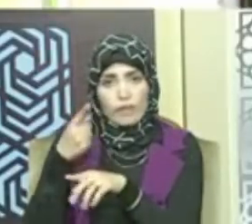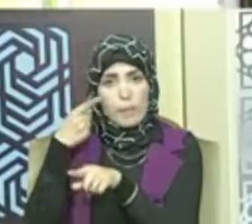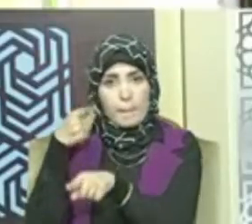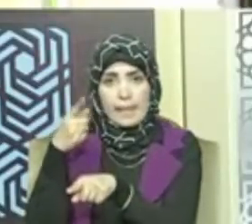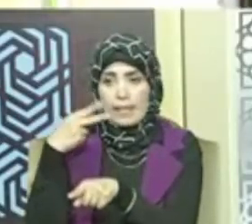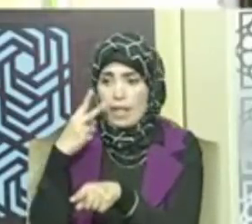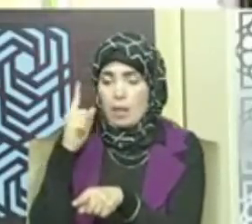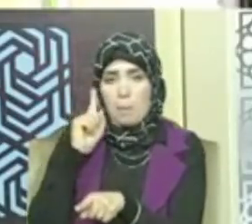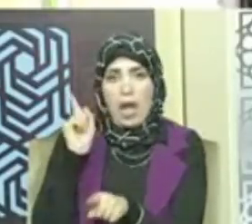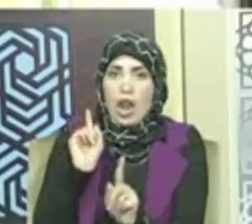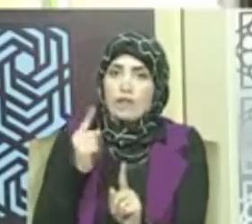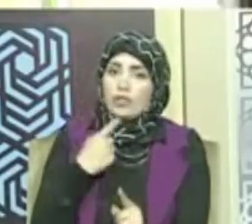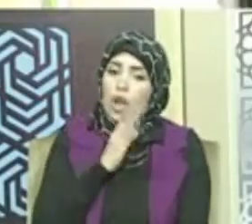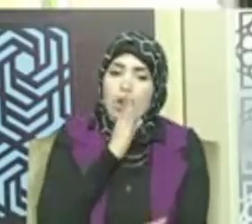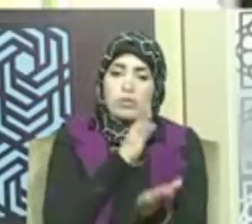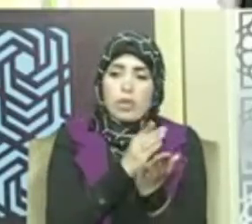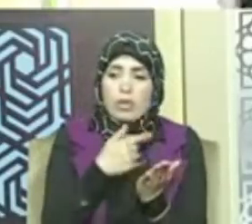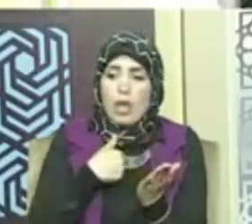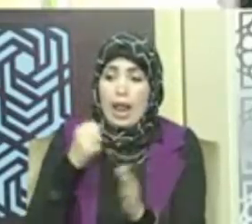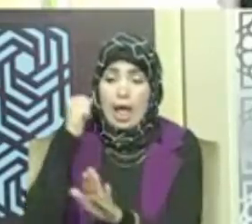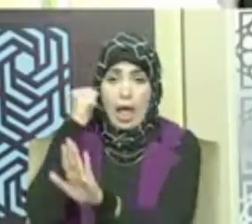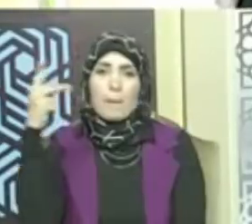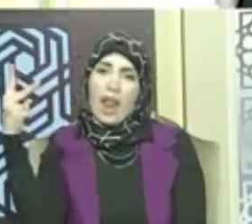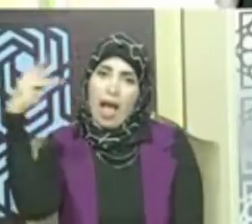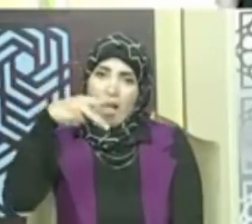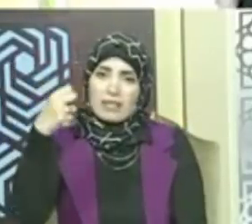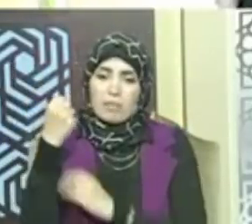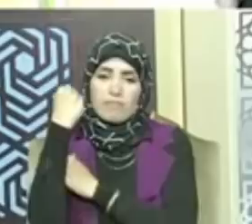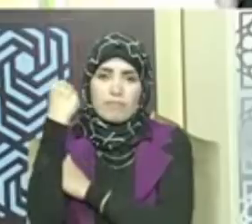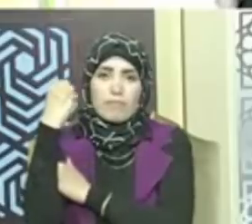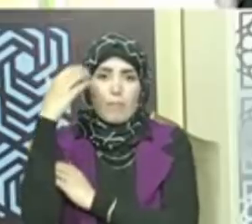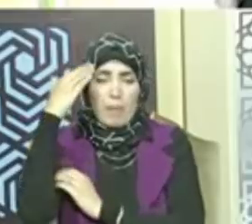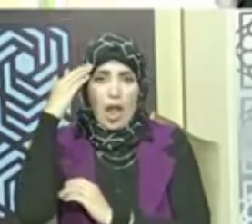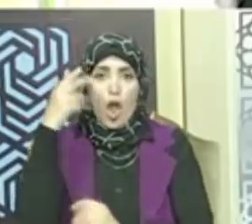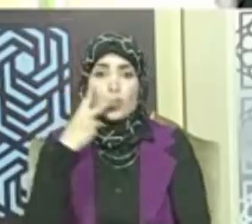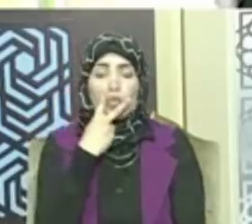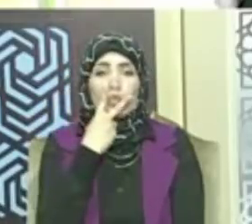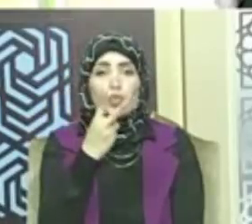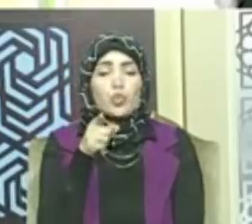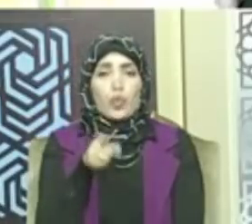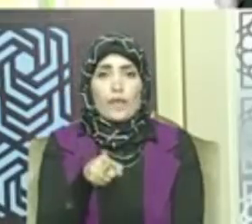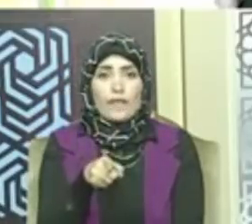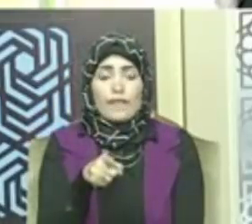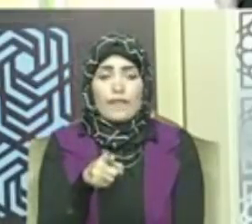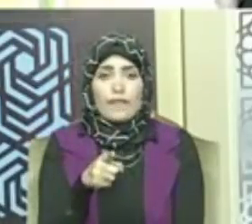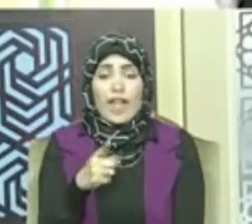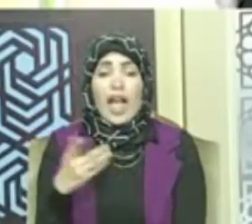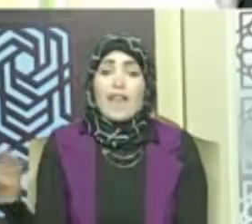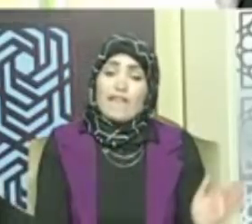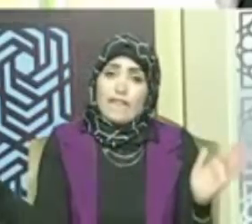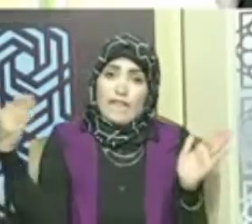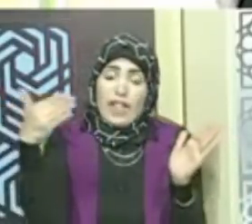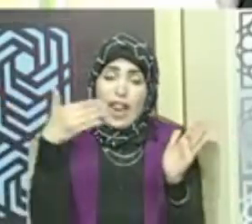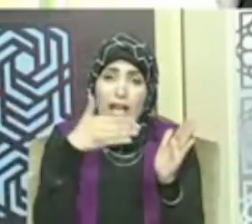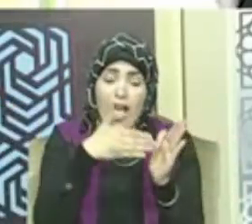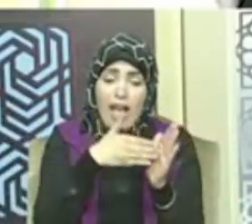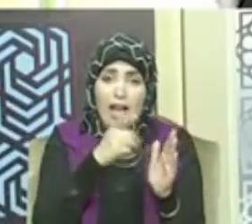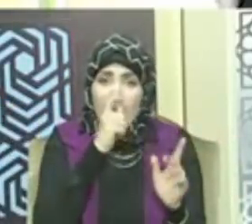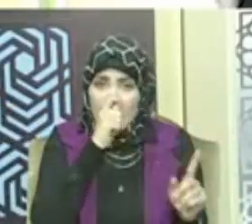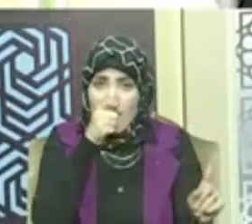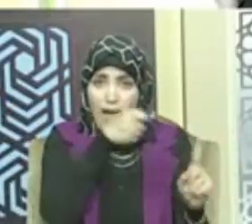وإنا لصادقون. يقول رب العزة فانظر كيف كان عاقبة